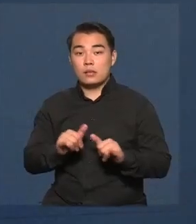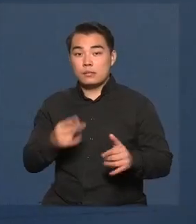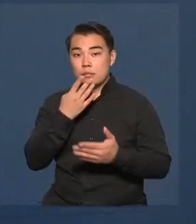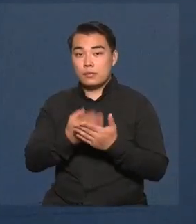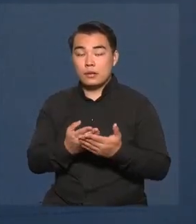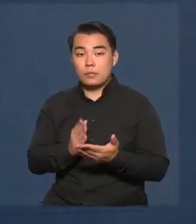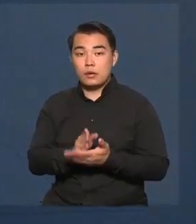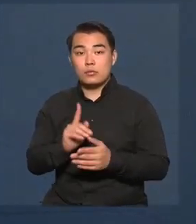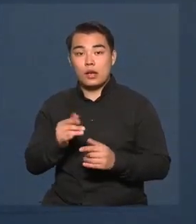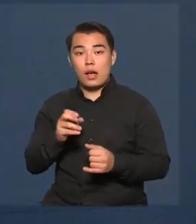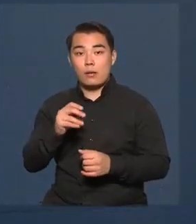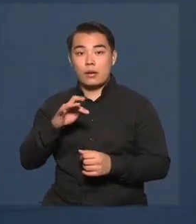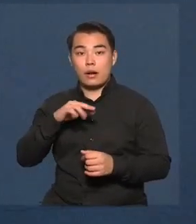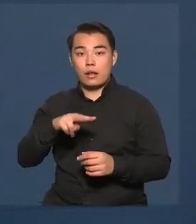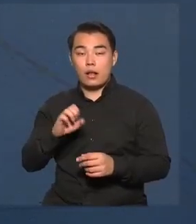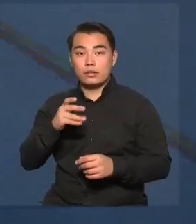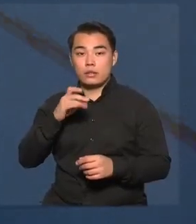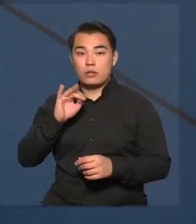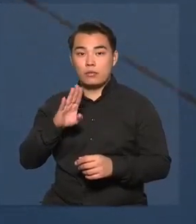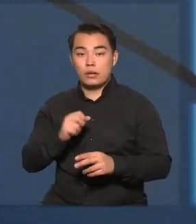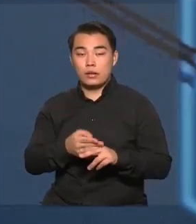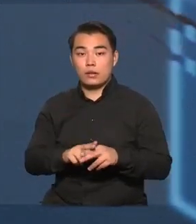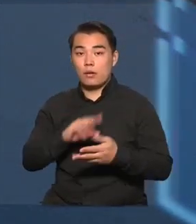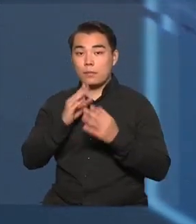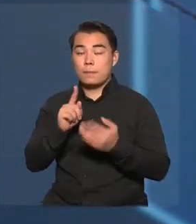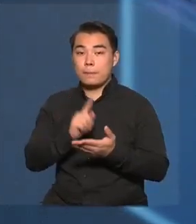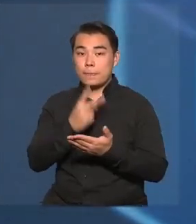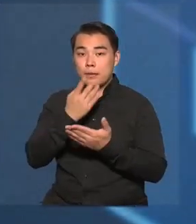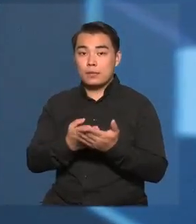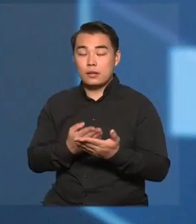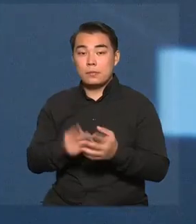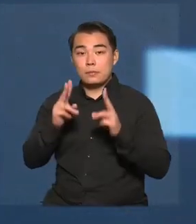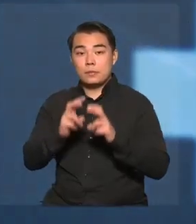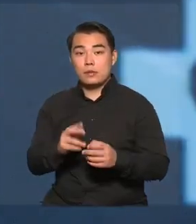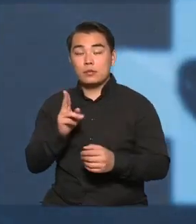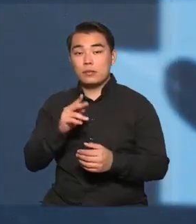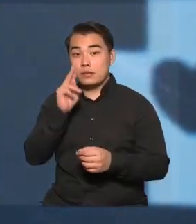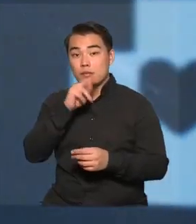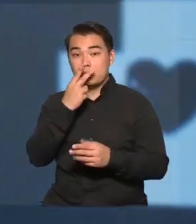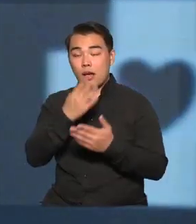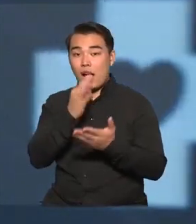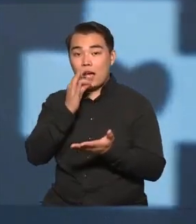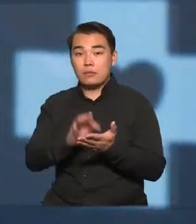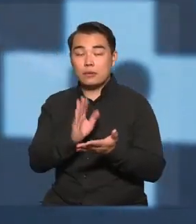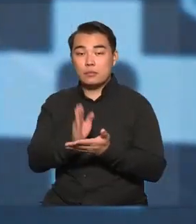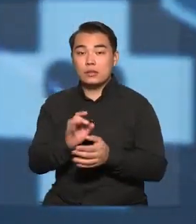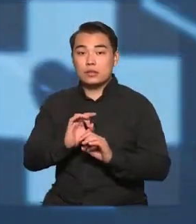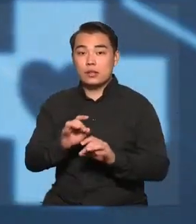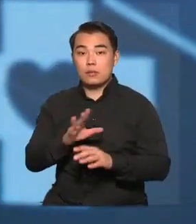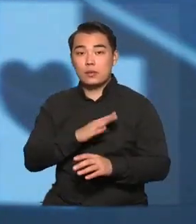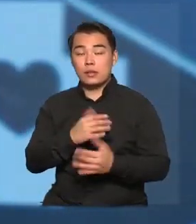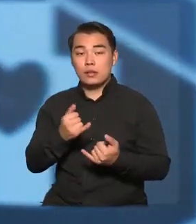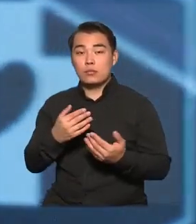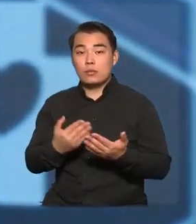бақталуда. Бірақ Ақмарал Әлназарова олардың есе берешегі егжей-тегжейлі тексеріліп, кінәлі тұлғалар жауапқа тартылады дейді. Айтпақшы,